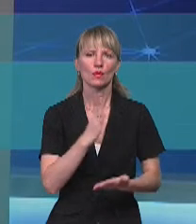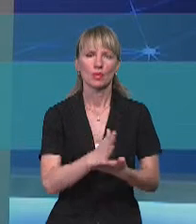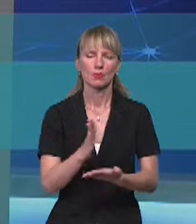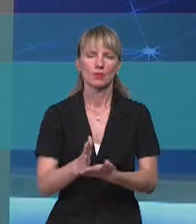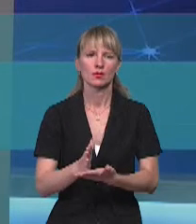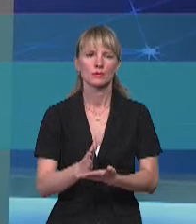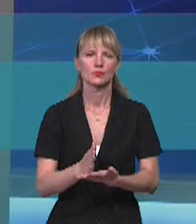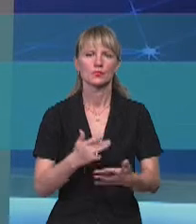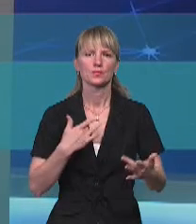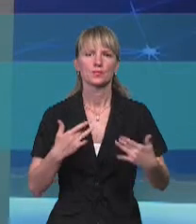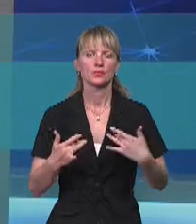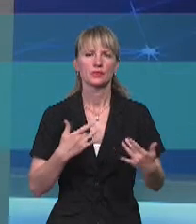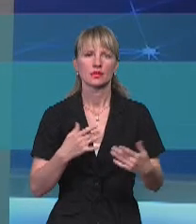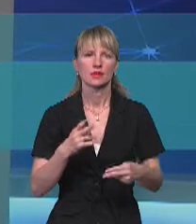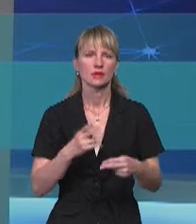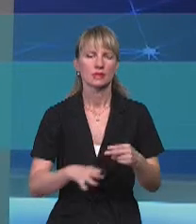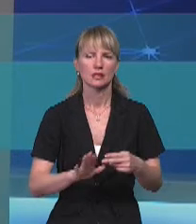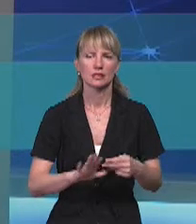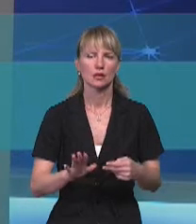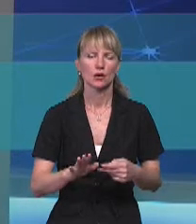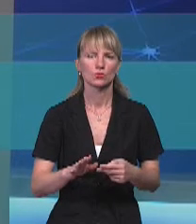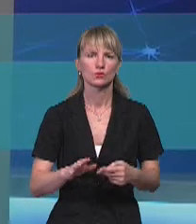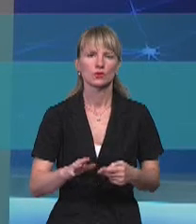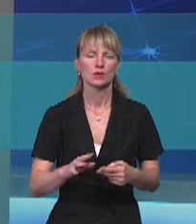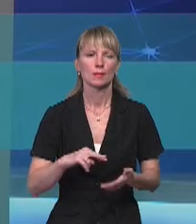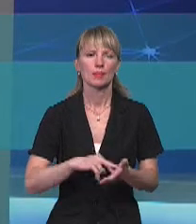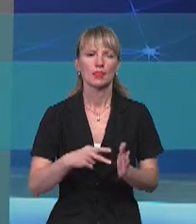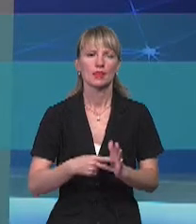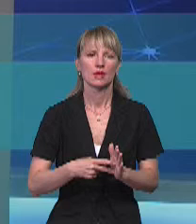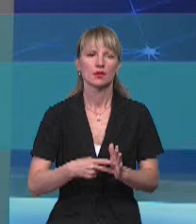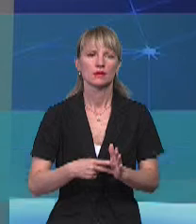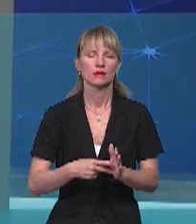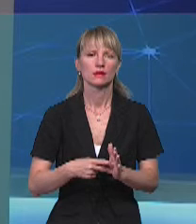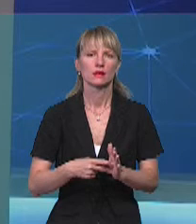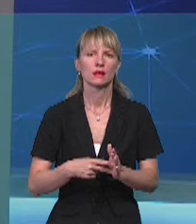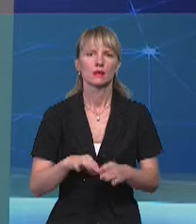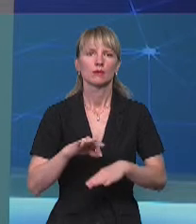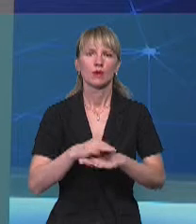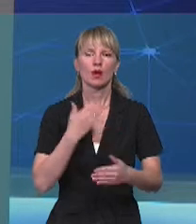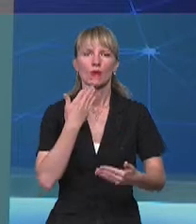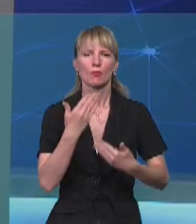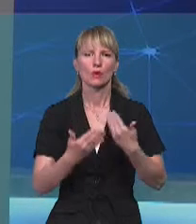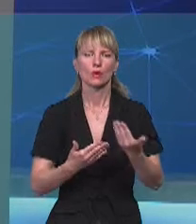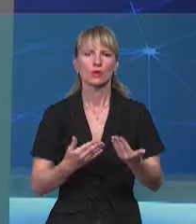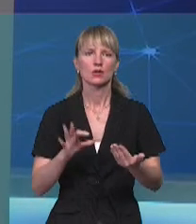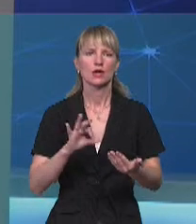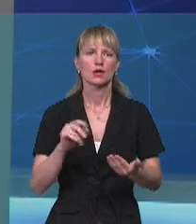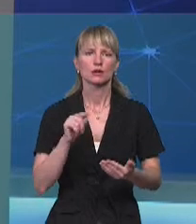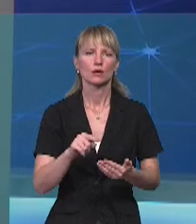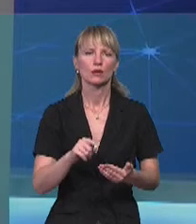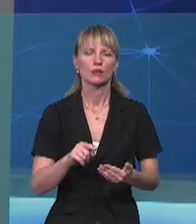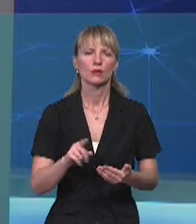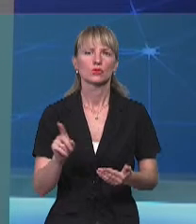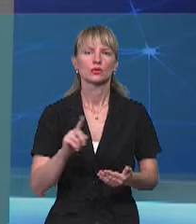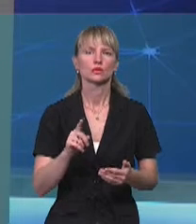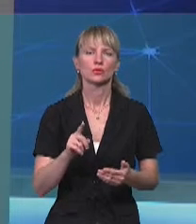по скверотеатральному мы не закончили. Да. Планируем все-таки провести опрос о том,